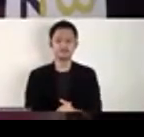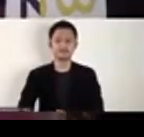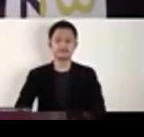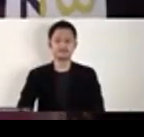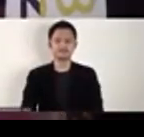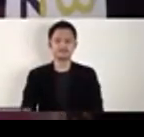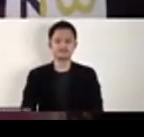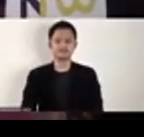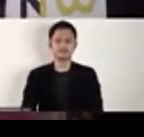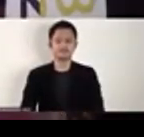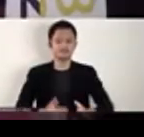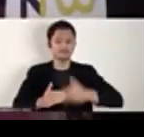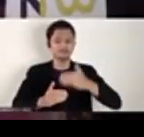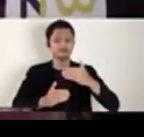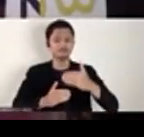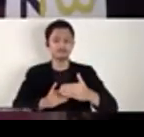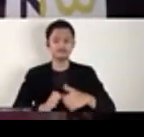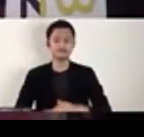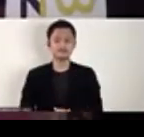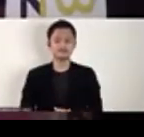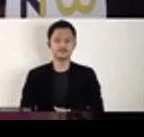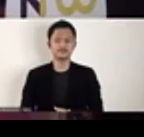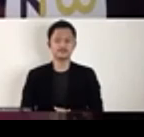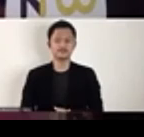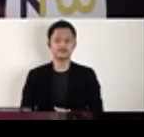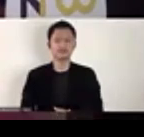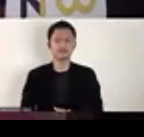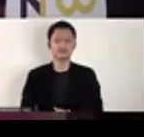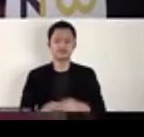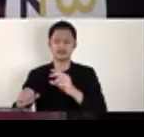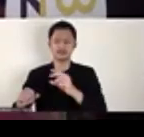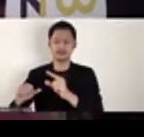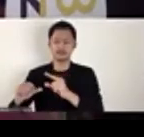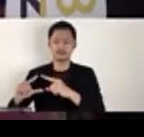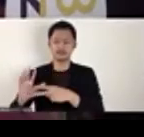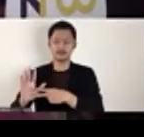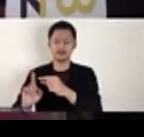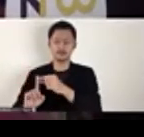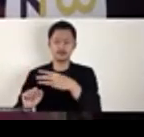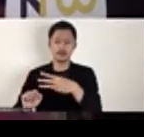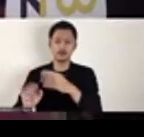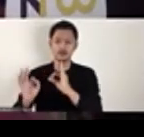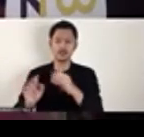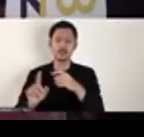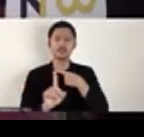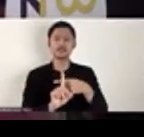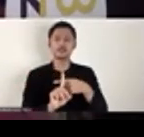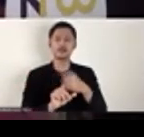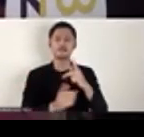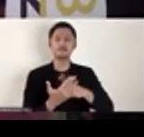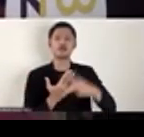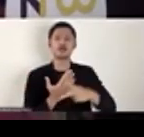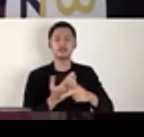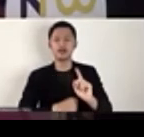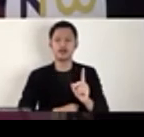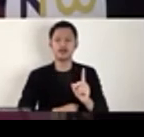selain selain Maaf ada rantai ini kita juga memiliki Berbagai macam program sebenarnya yang